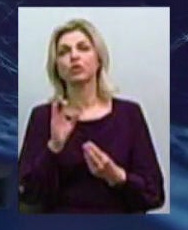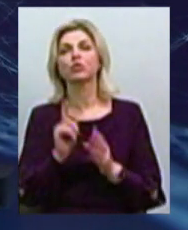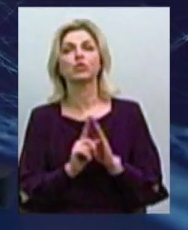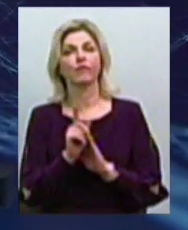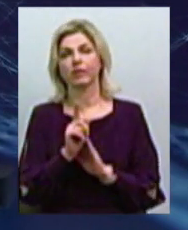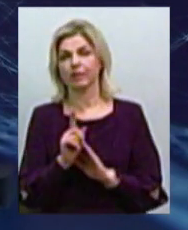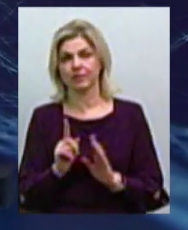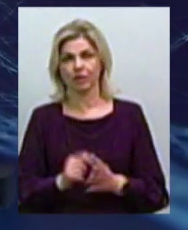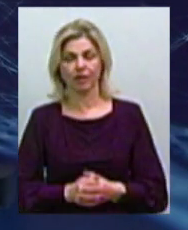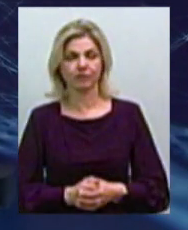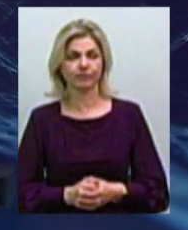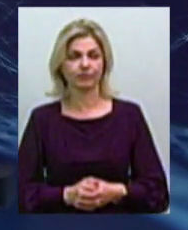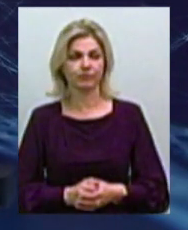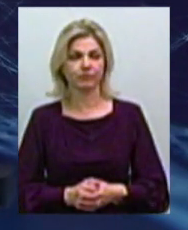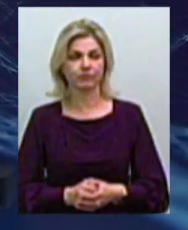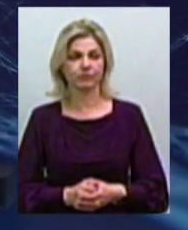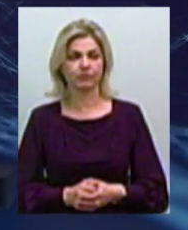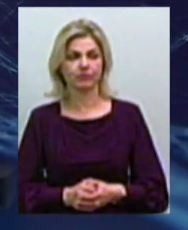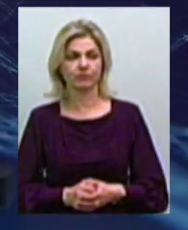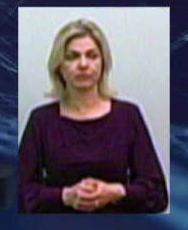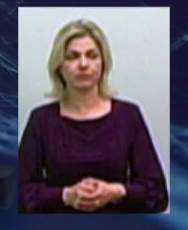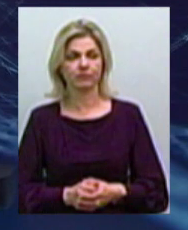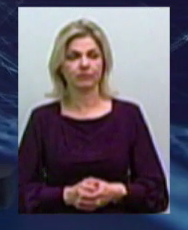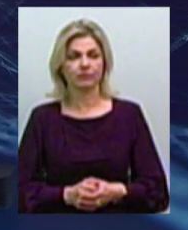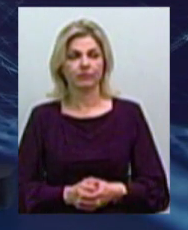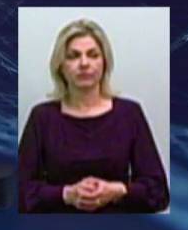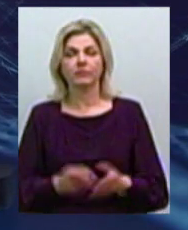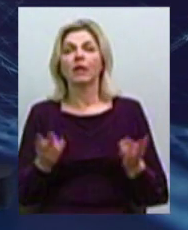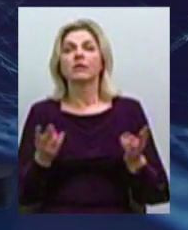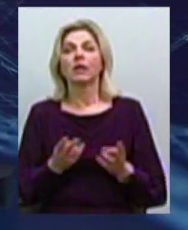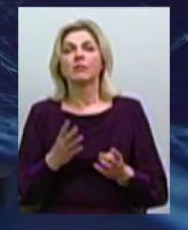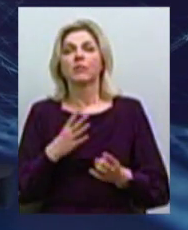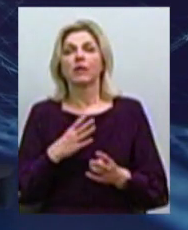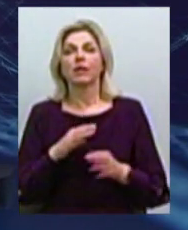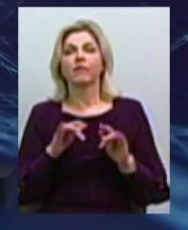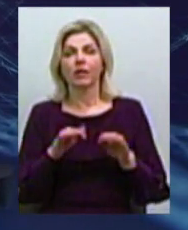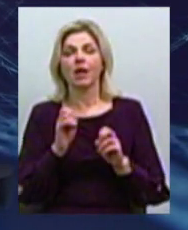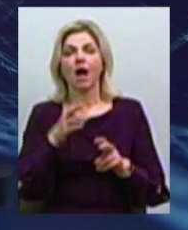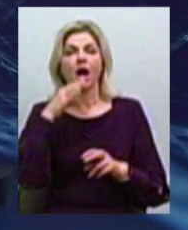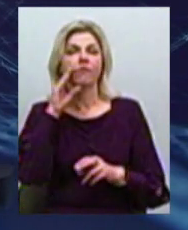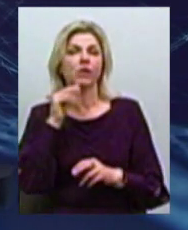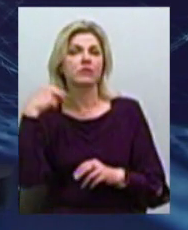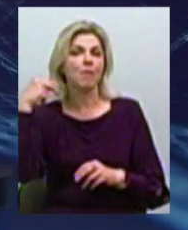починали. Ну, напевно, треба було діяти таким чином, як колись діяли запорізькі козаки,